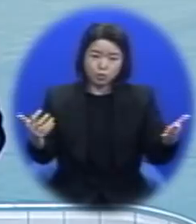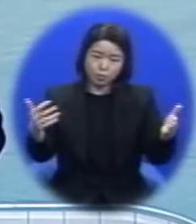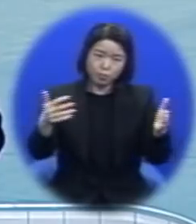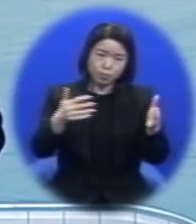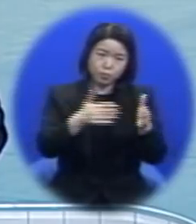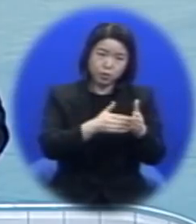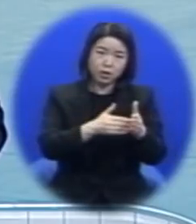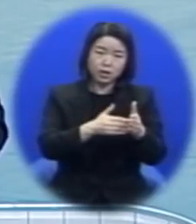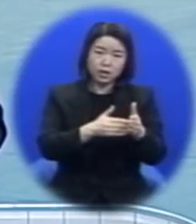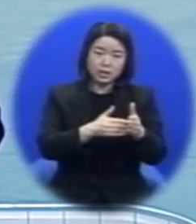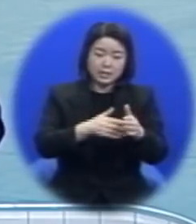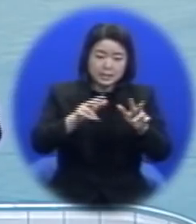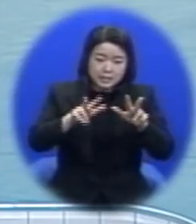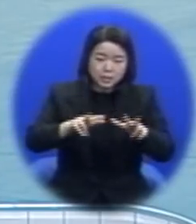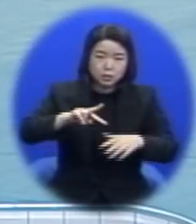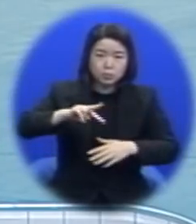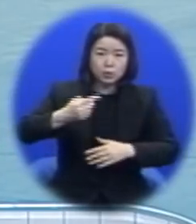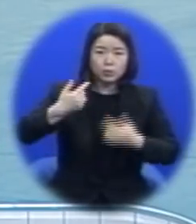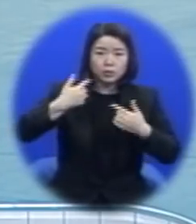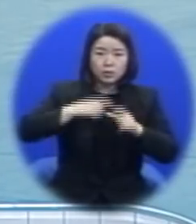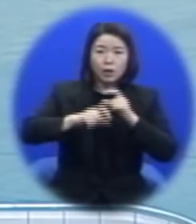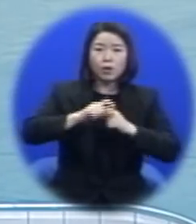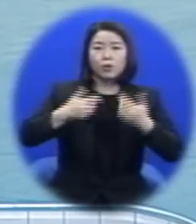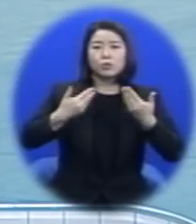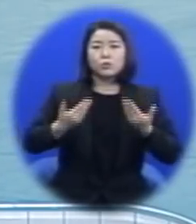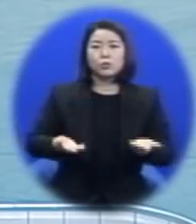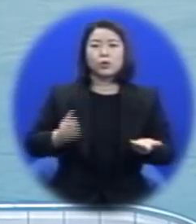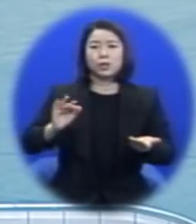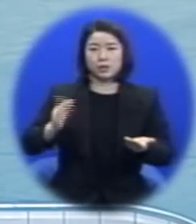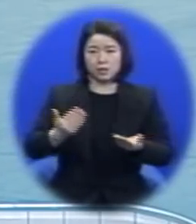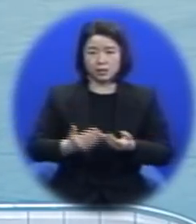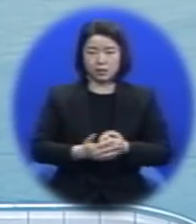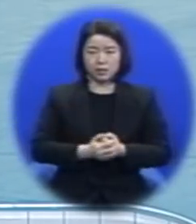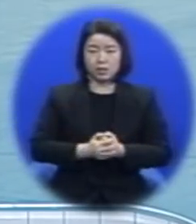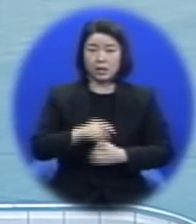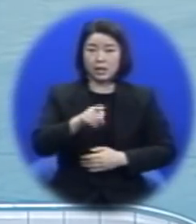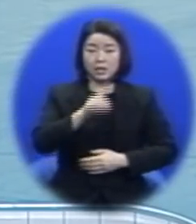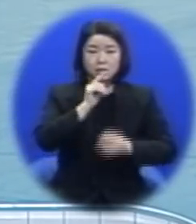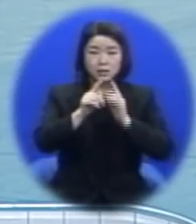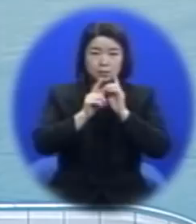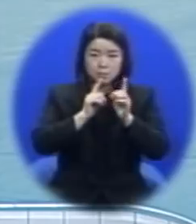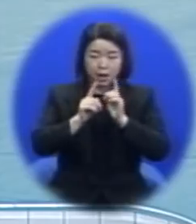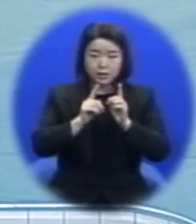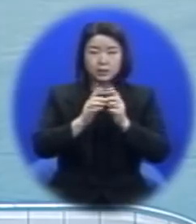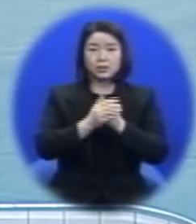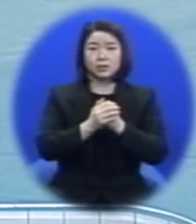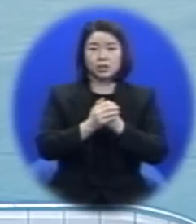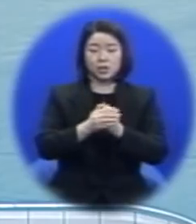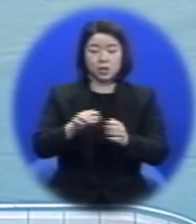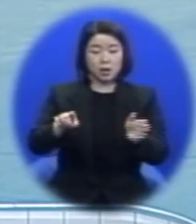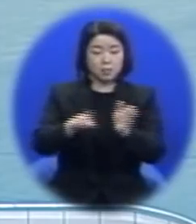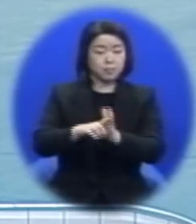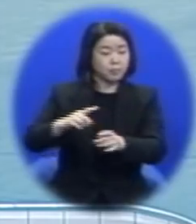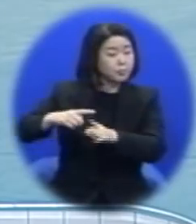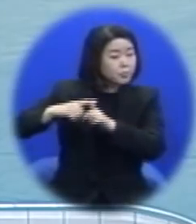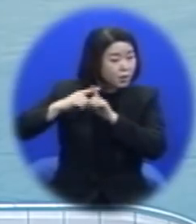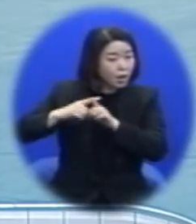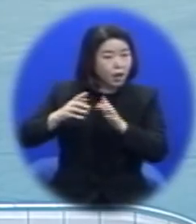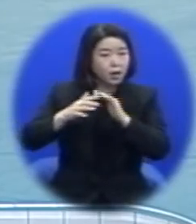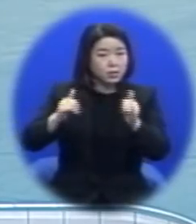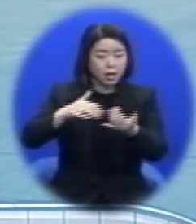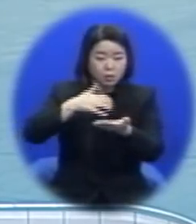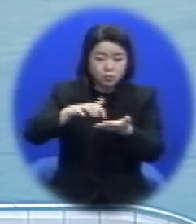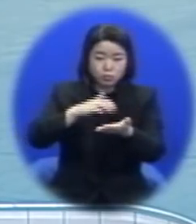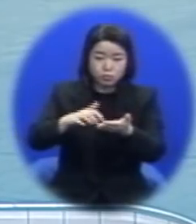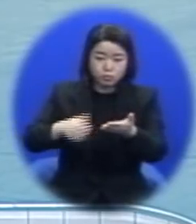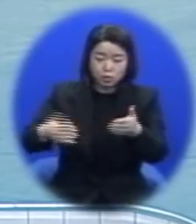아직도 더 쉬어야 한다는 것입니다. 이 말은 순교자의 수가 정해져 있기 때문에 그 수가